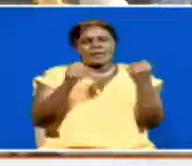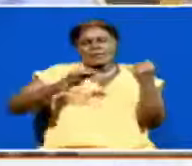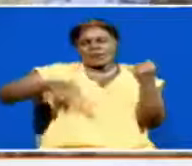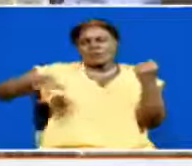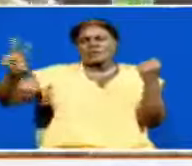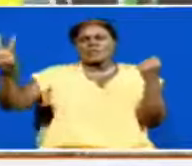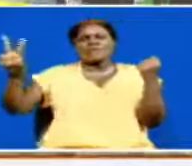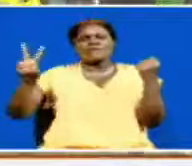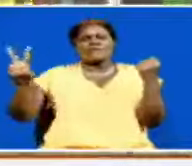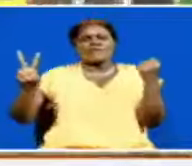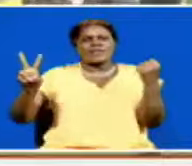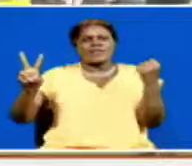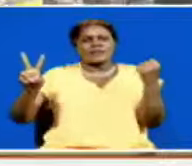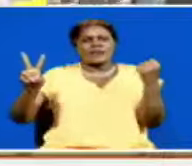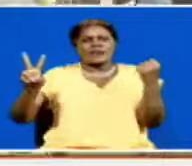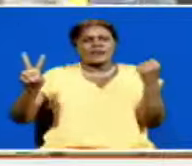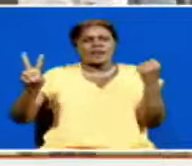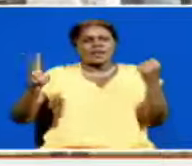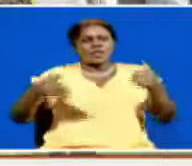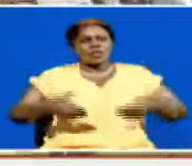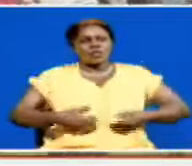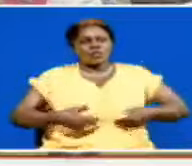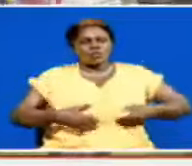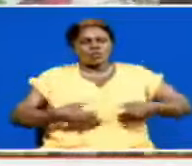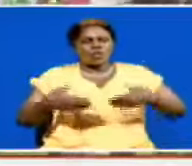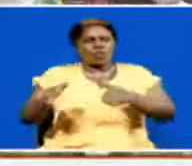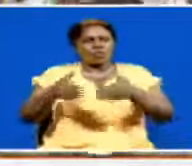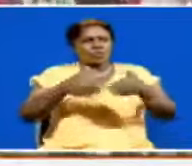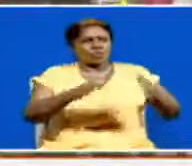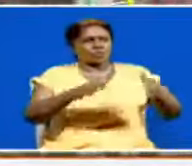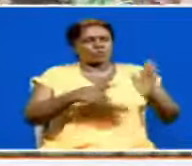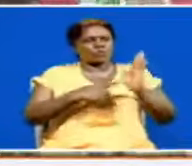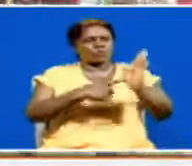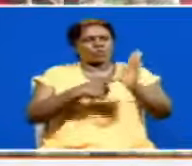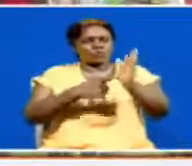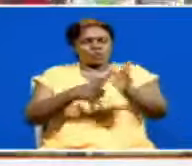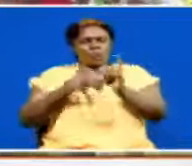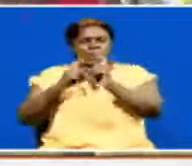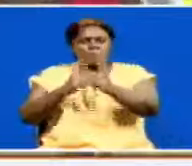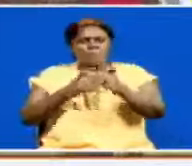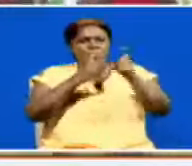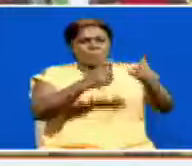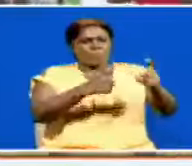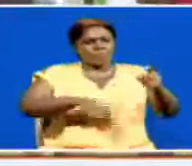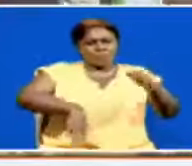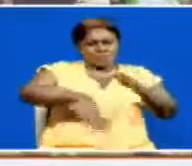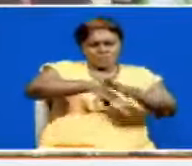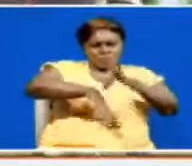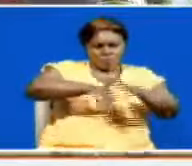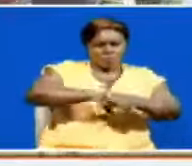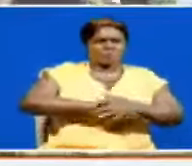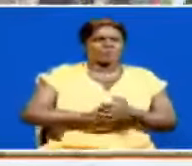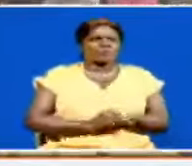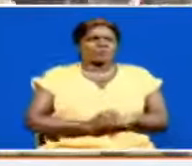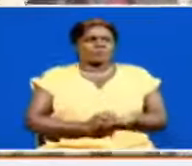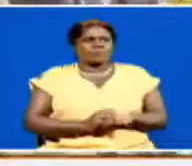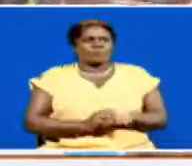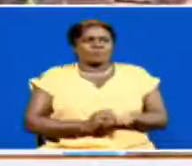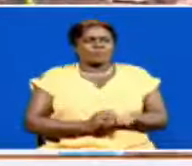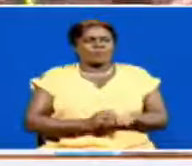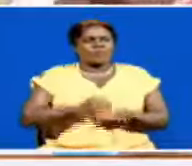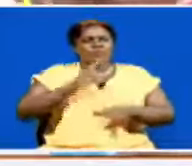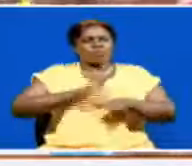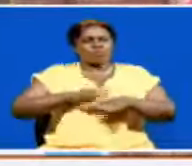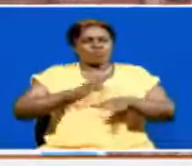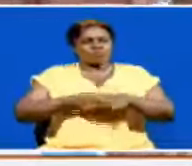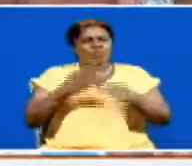Vihiga, ilikuwa ni fursa kwa vijana wa kaunti hii kutangaza ujio wao katika soka. Chris Oguso anafanya kitu mzuri